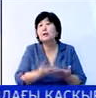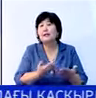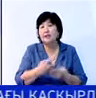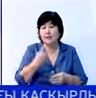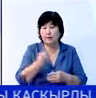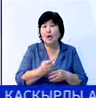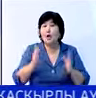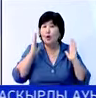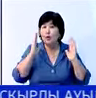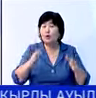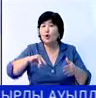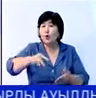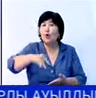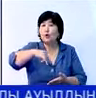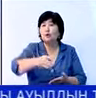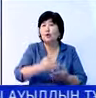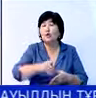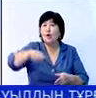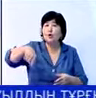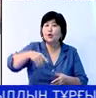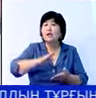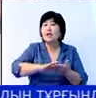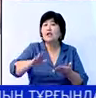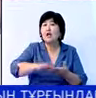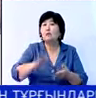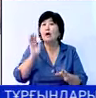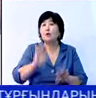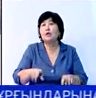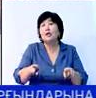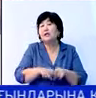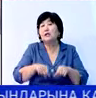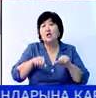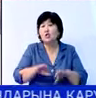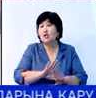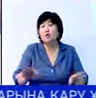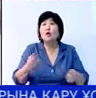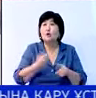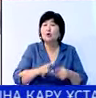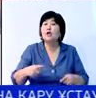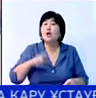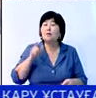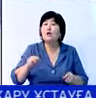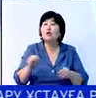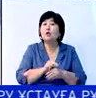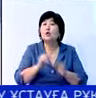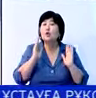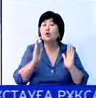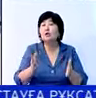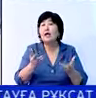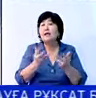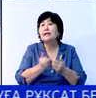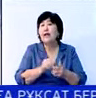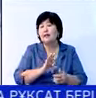бірі. Күре жолдың ойдым-ойдым тұстары мен шұңқырларын жамап қоя салу мен түйткіл шешілмейді. Сондықтан мамандар жөнделген жолдардың санына